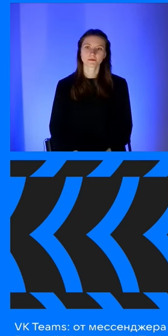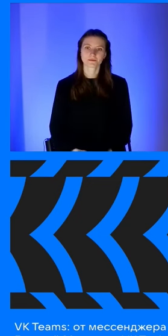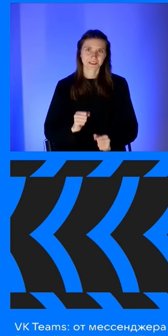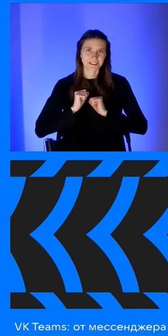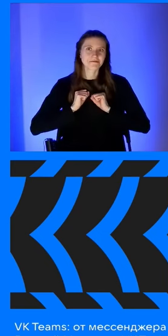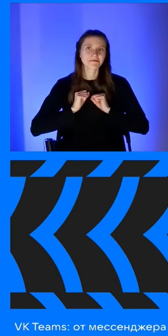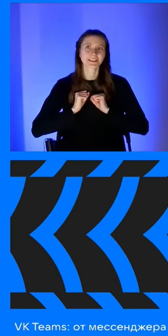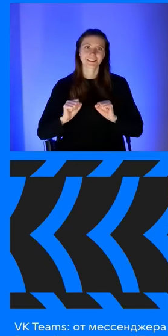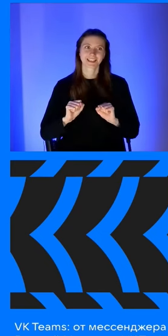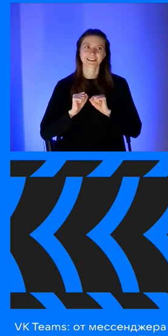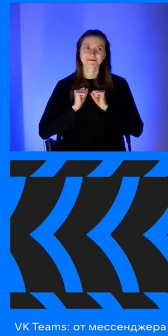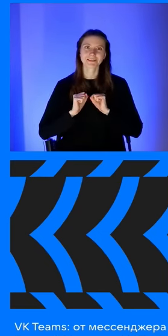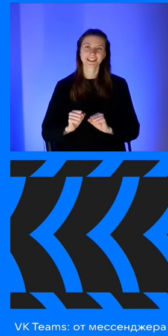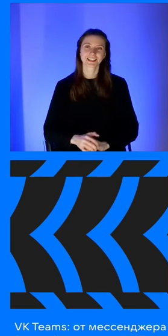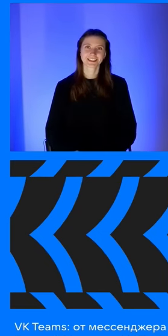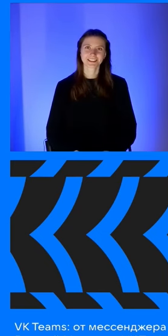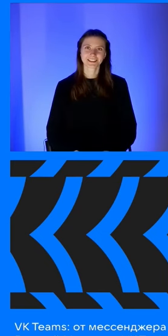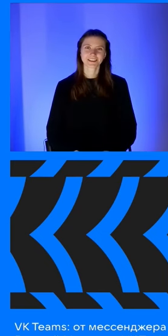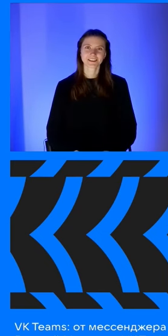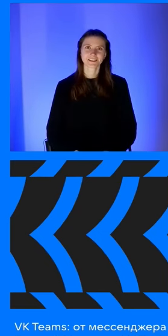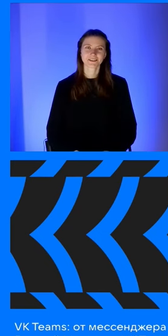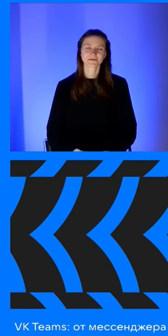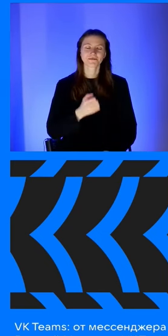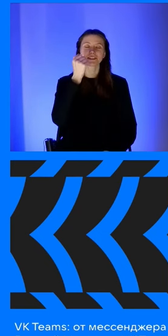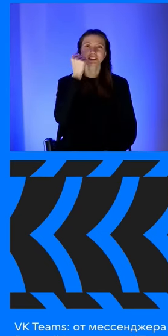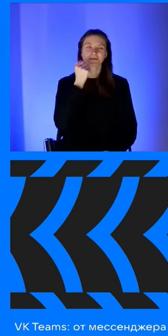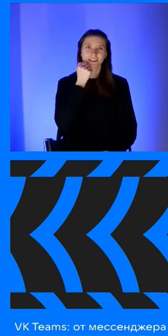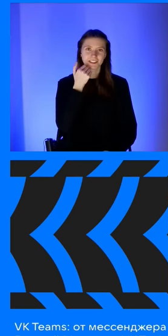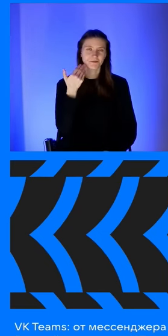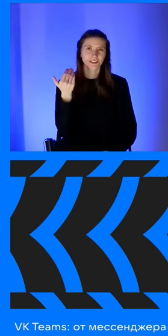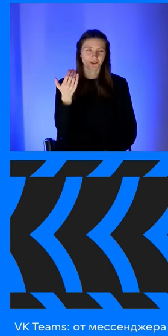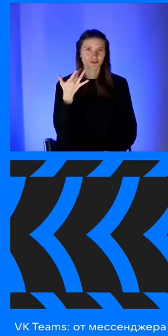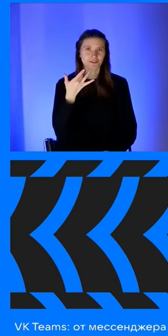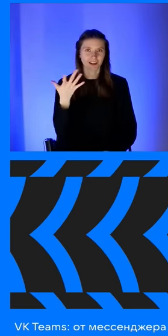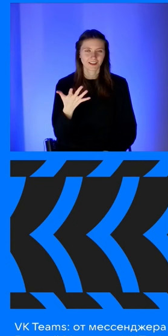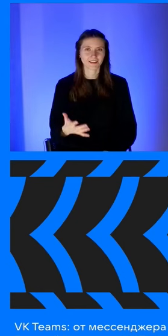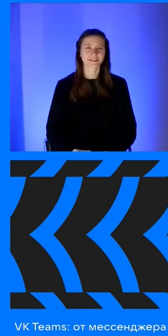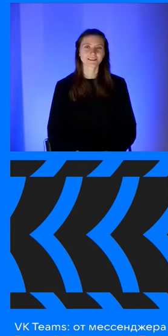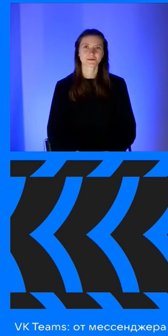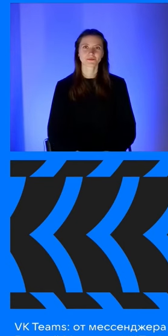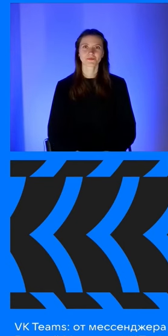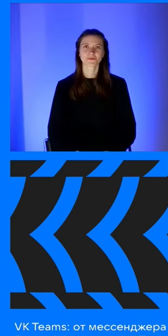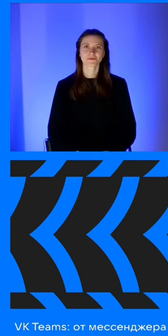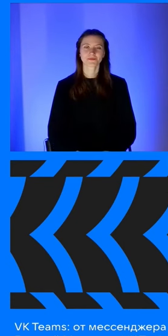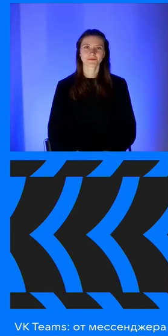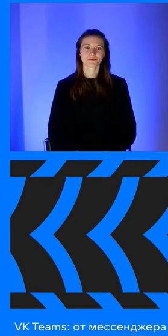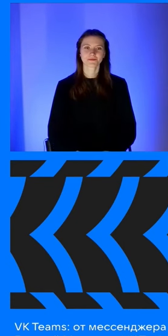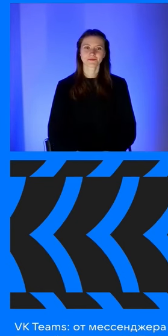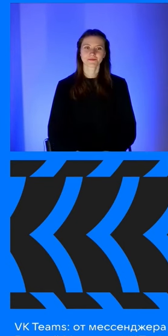Смелее, ребята. О! Вперед. А можно сейчас микрофон, чтобы просто люди еще, наверное, не...